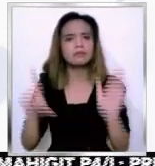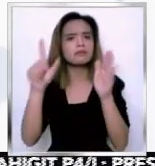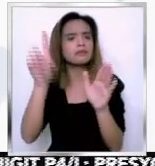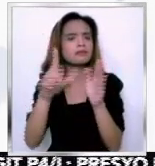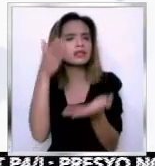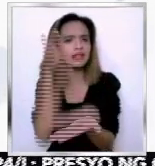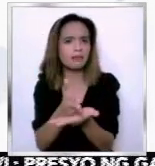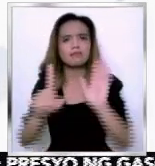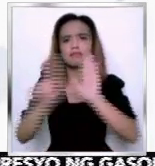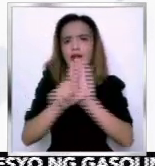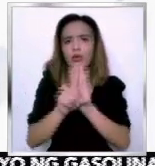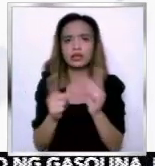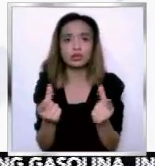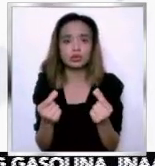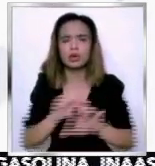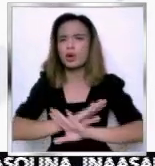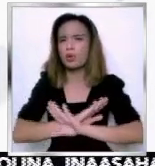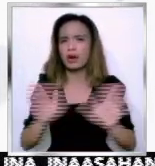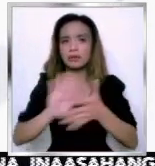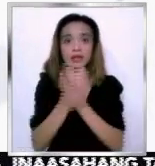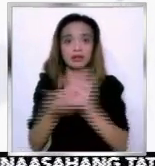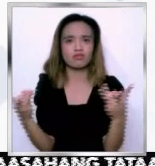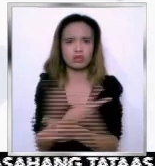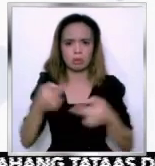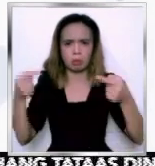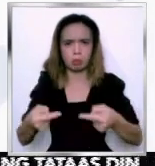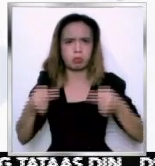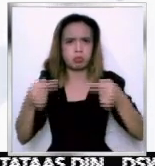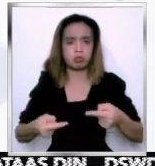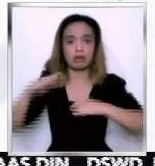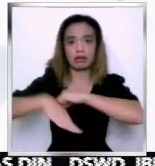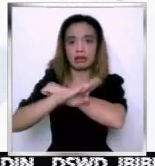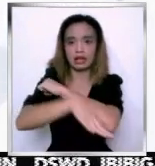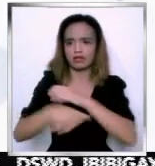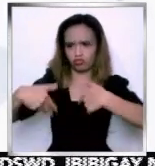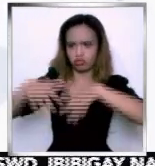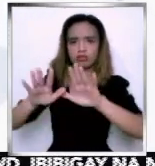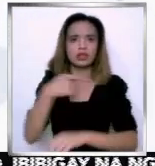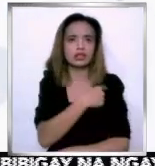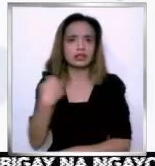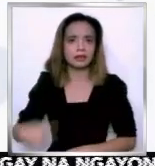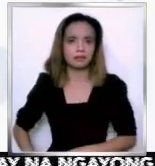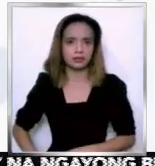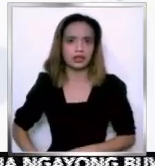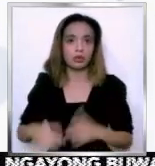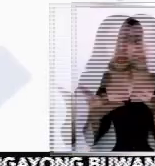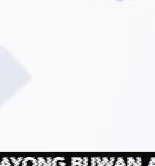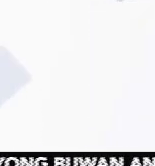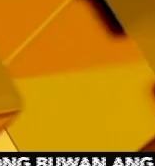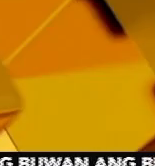irresponsableng gawain, huwag nang palalain ang tensyon sa dagat at paalisin ang kanilang mga barko sa Philippine Maritime Zones.